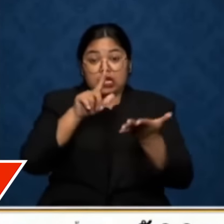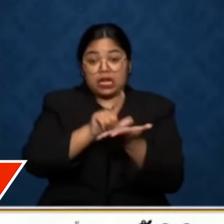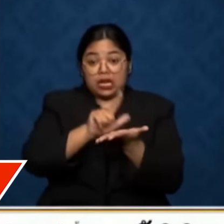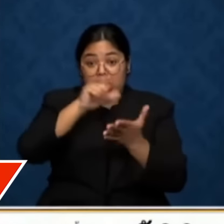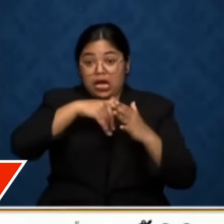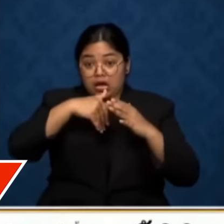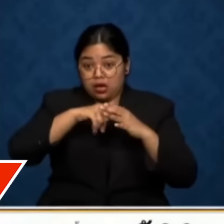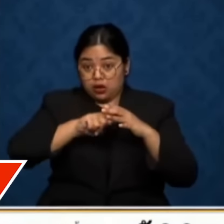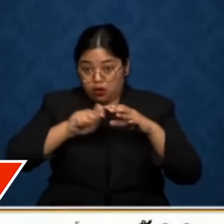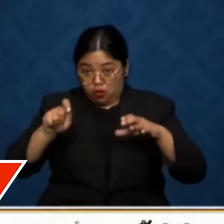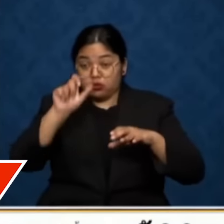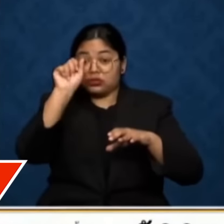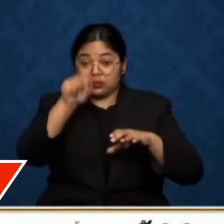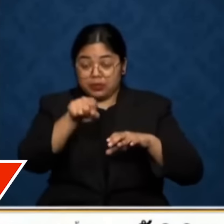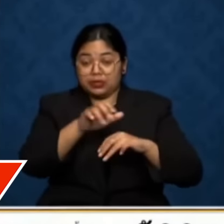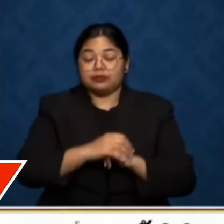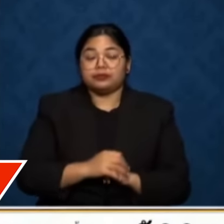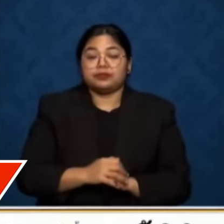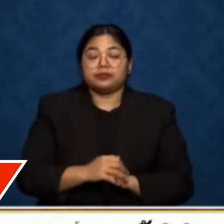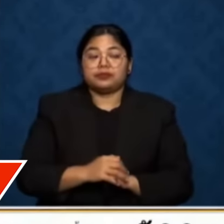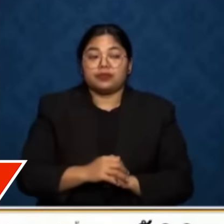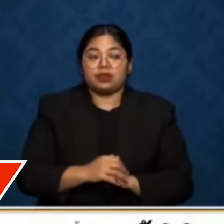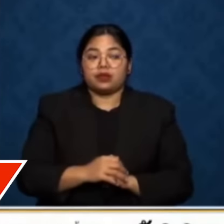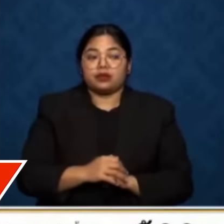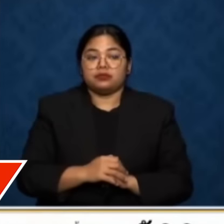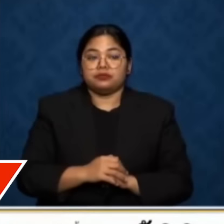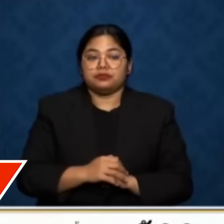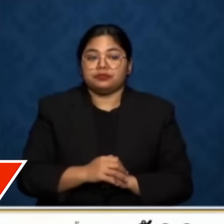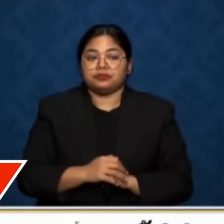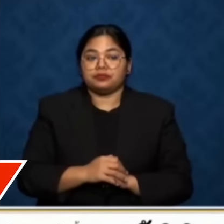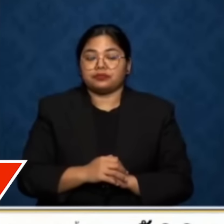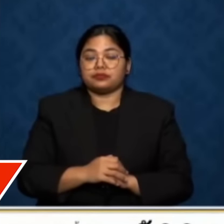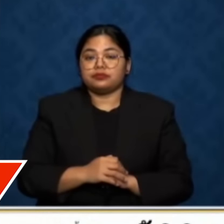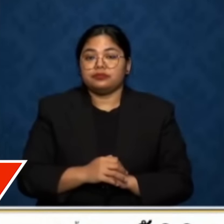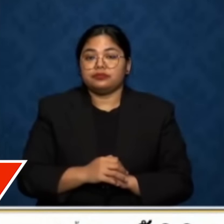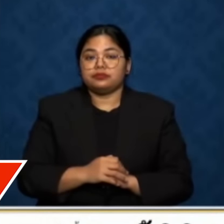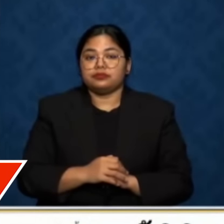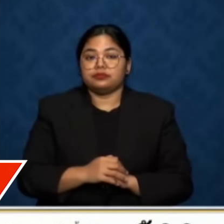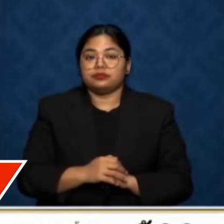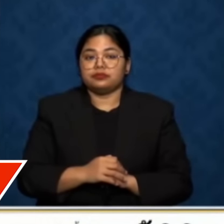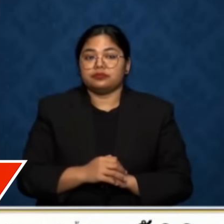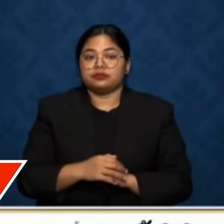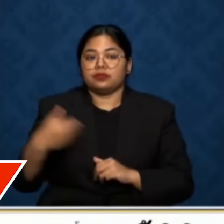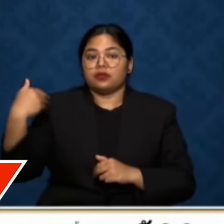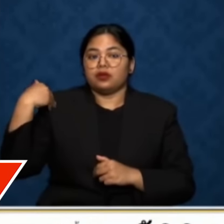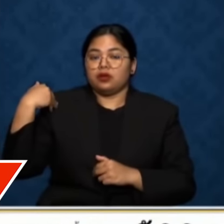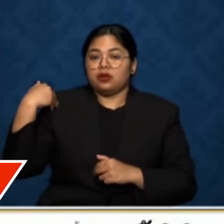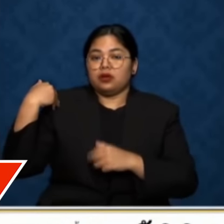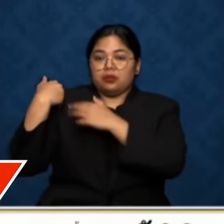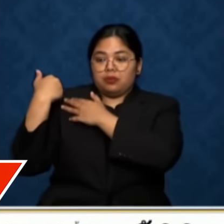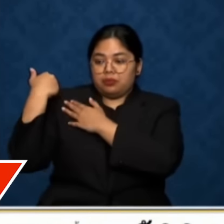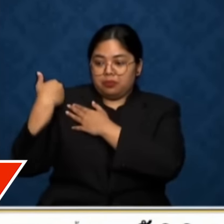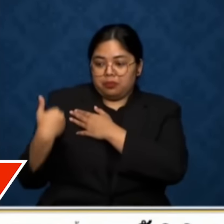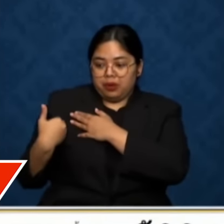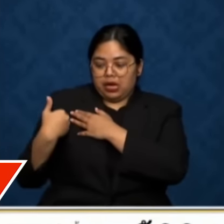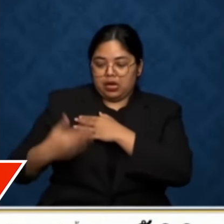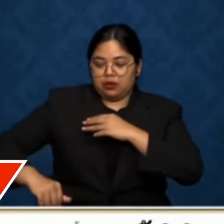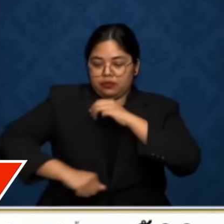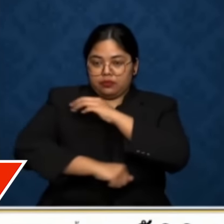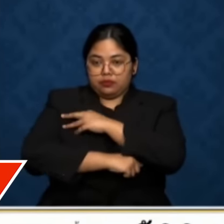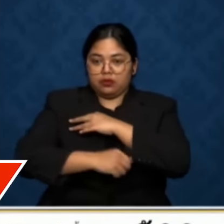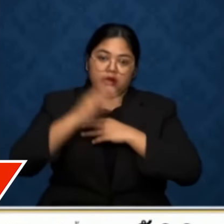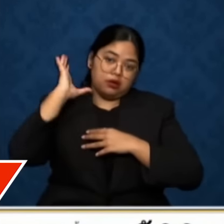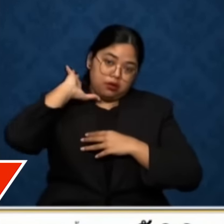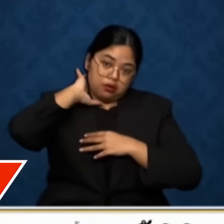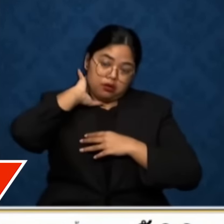สไลด์ขึ้นครับสองสไลด์สุดท้ายครับท่านประธานครับพาไหล่ใส่แขนไม่ใส่คอพาคออาจใส่คอไม่ใส่แขนไม่ใช่ก